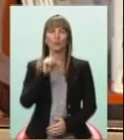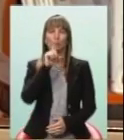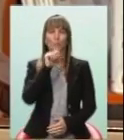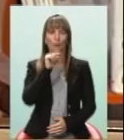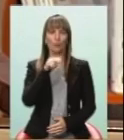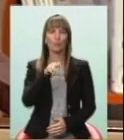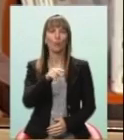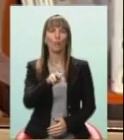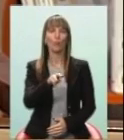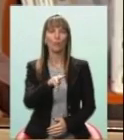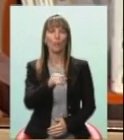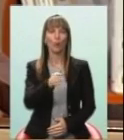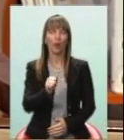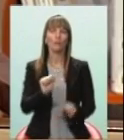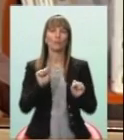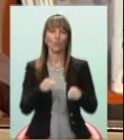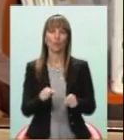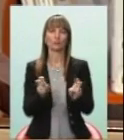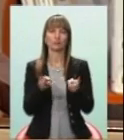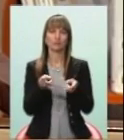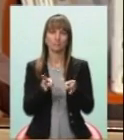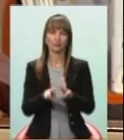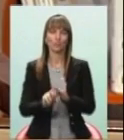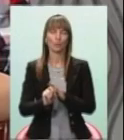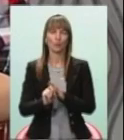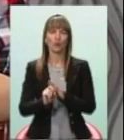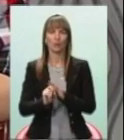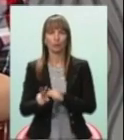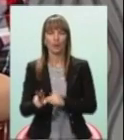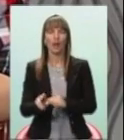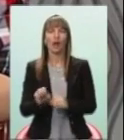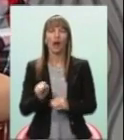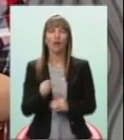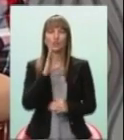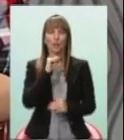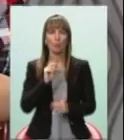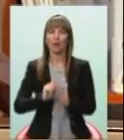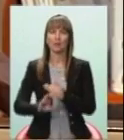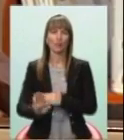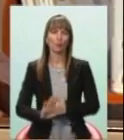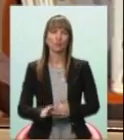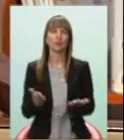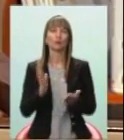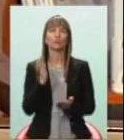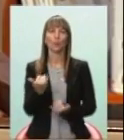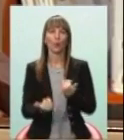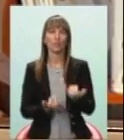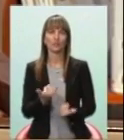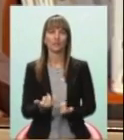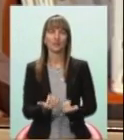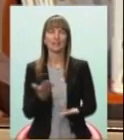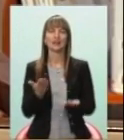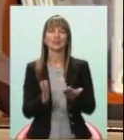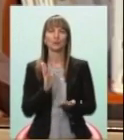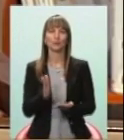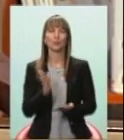хомячок ще може кудись піти, а собачка навряд чи кудись втече. Як ти будеш за цуциком доглядати, якщо в тебе буде він?